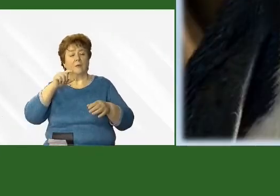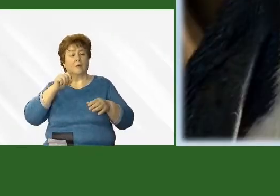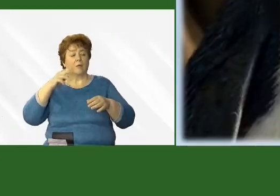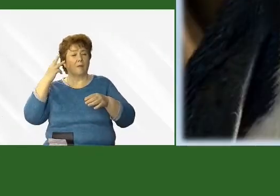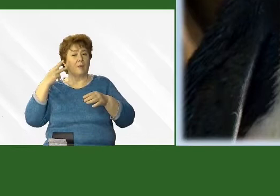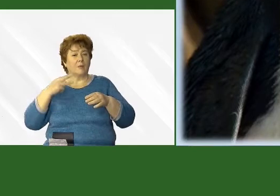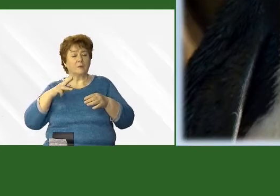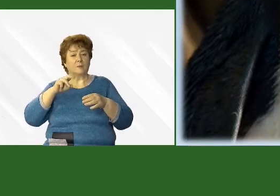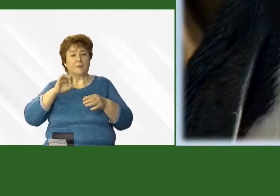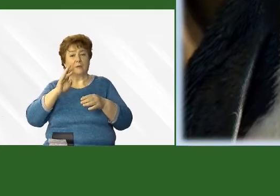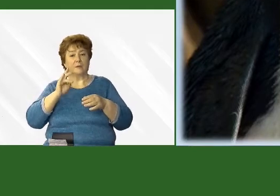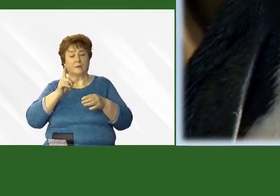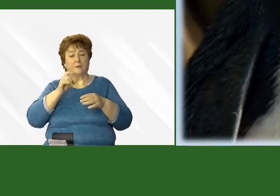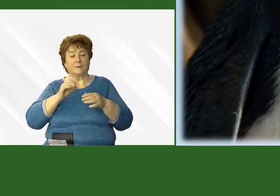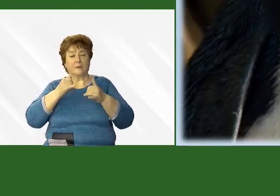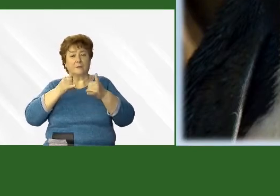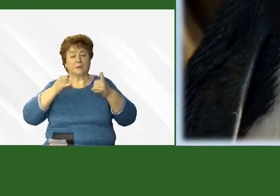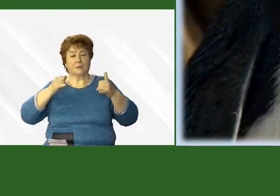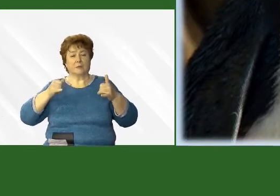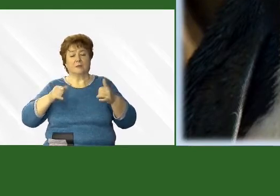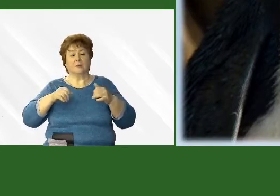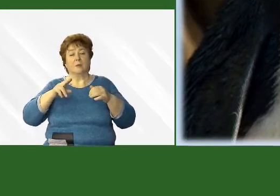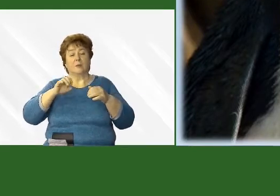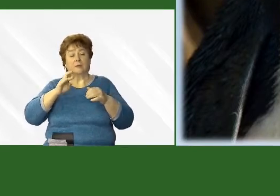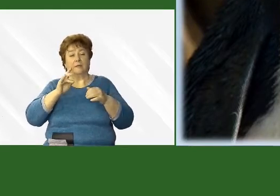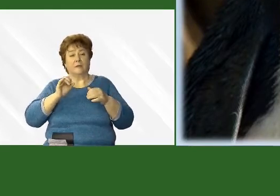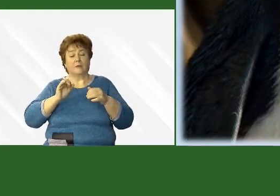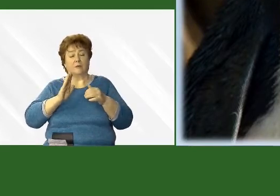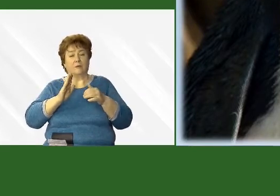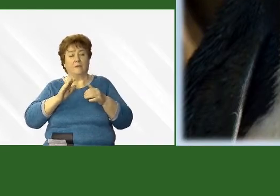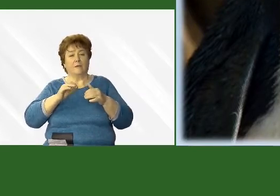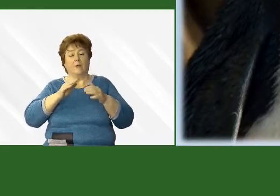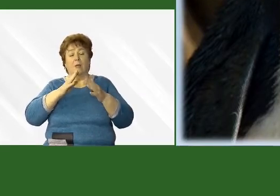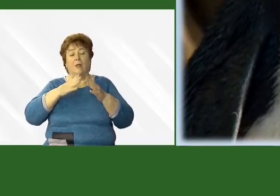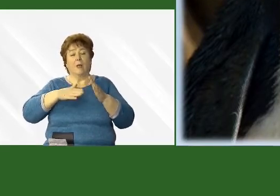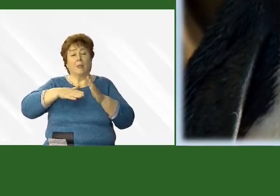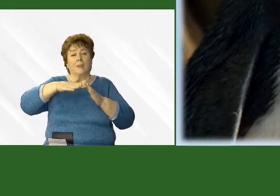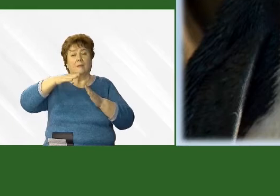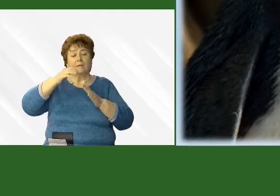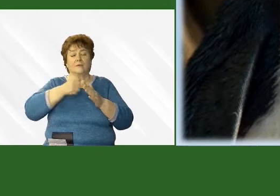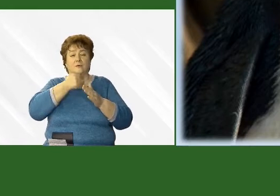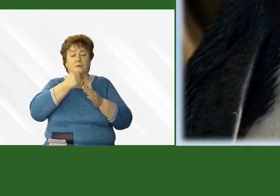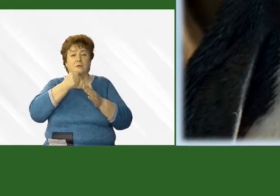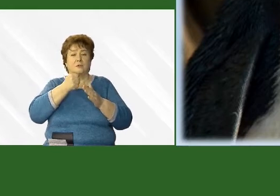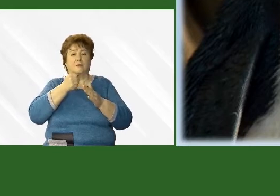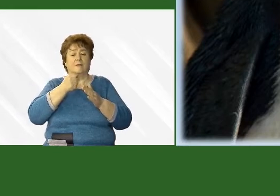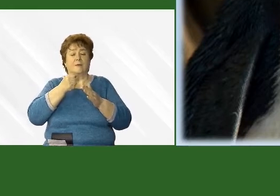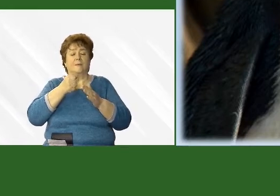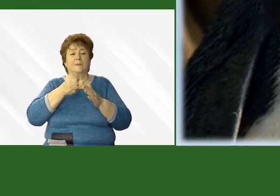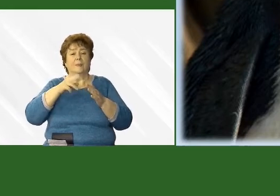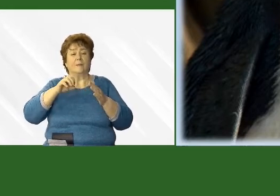Золотоволосый пингвин – самый распространенный вид пингвинов. Длина тела взрослого пингвина в